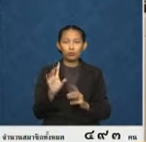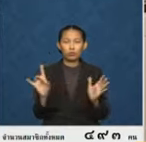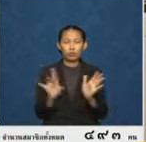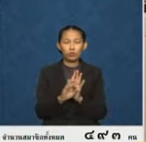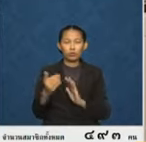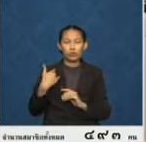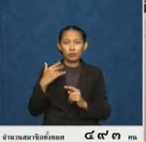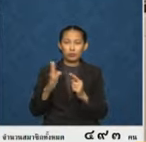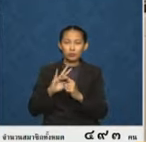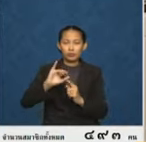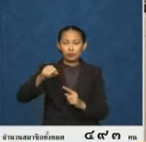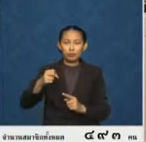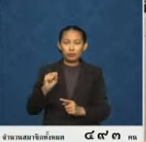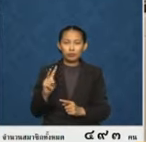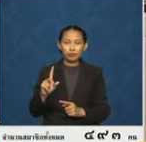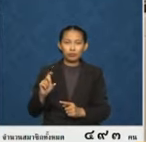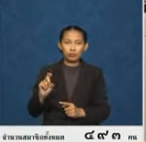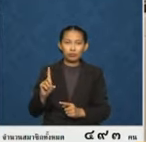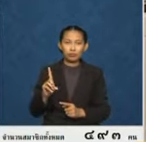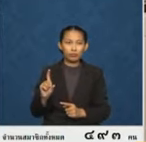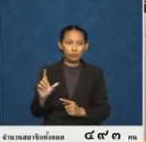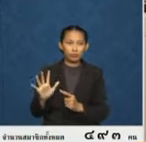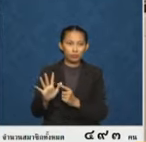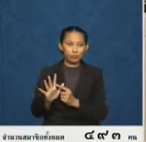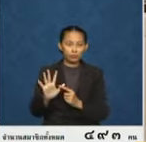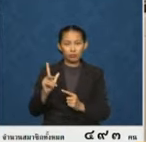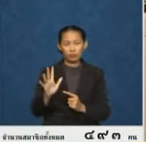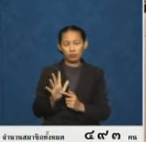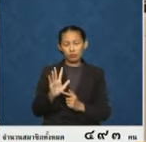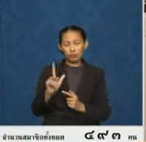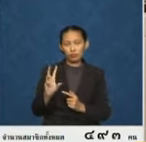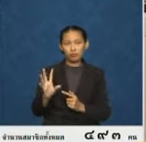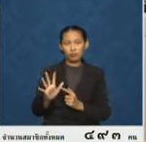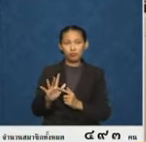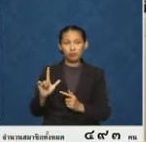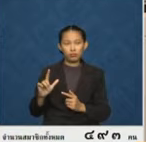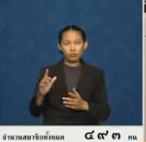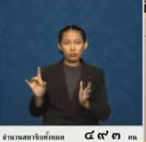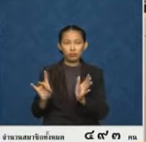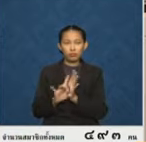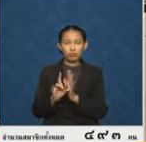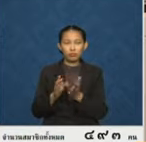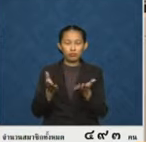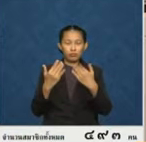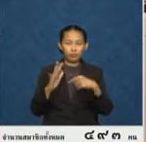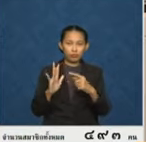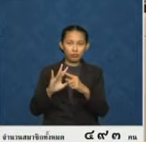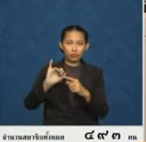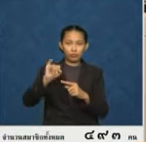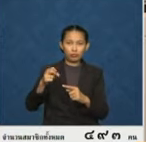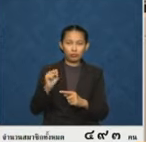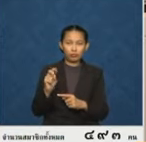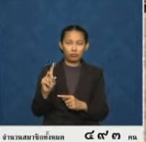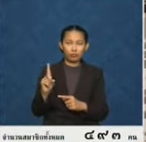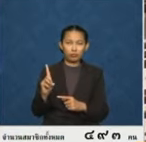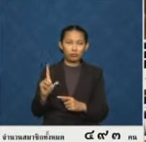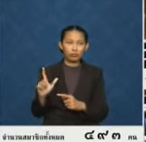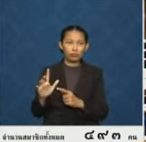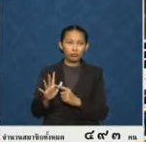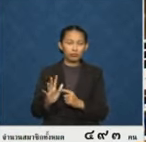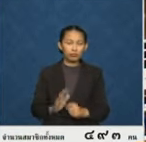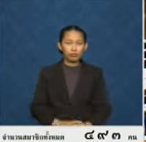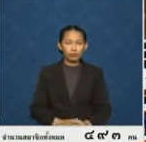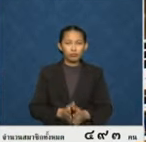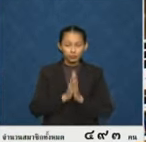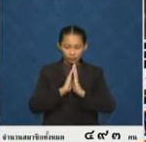เจษดาดนตรีเสนาะครับและสุดท้ายที่ท่านชัชวาลแพทย์ยาไทยนะครับเชิญท่านเจษดาดนตรีเสนาะครับกราบ